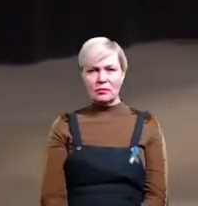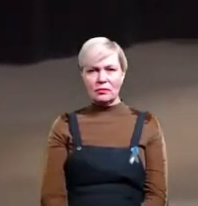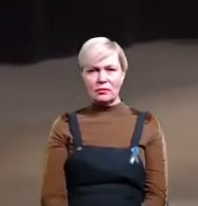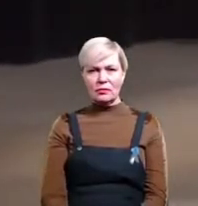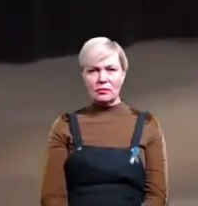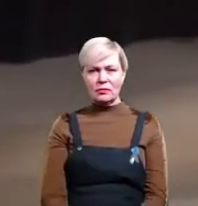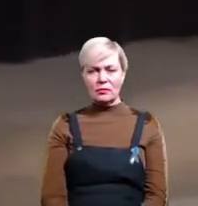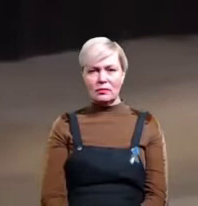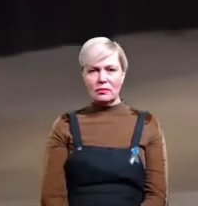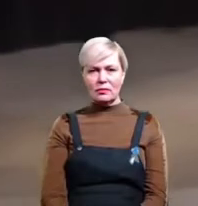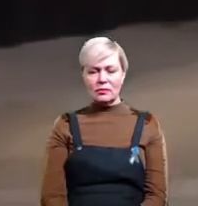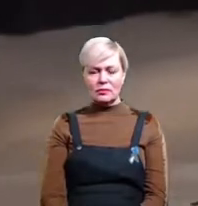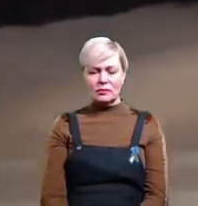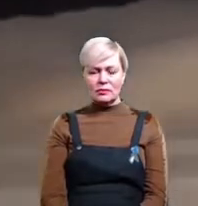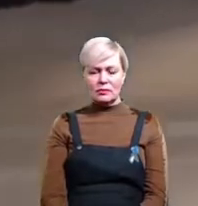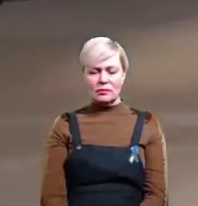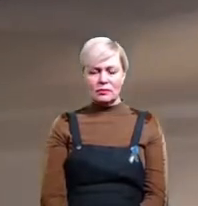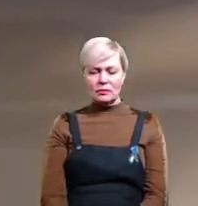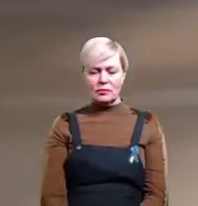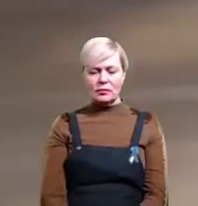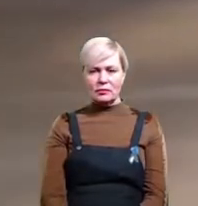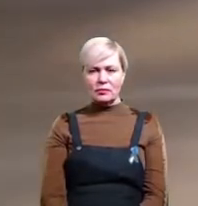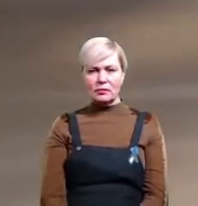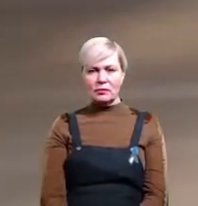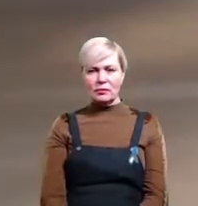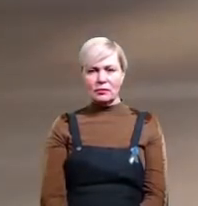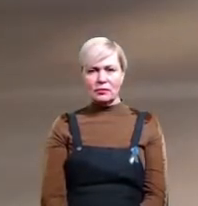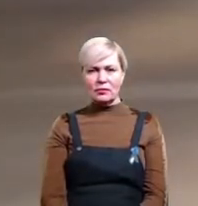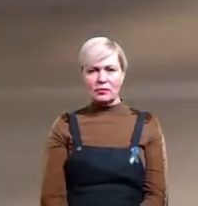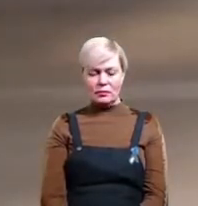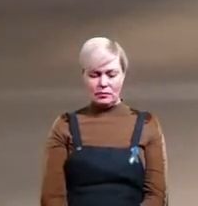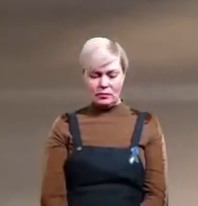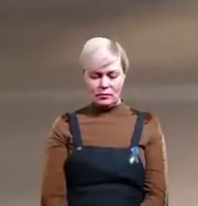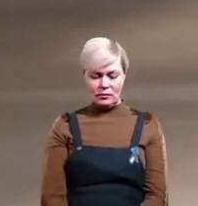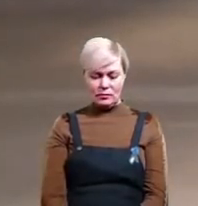See you tomorrow. Окей?